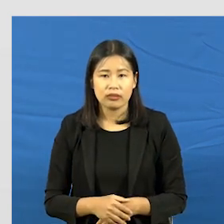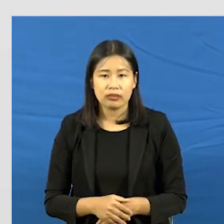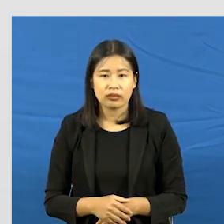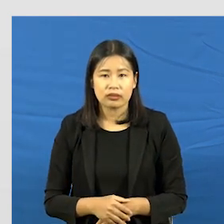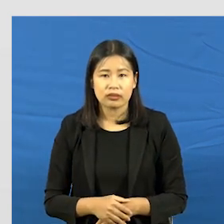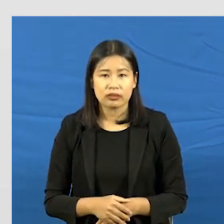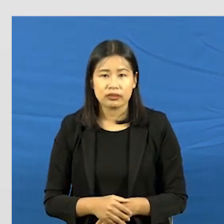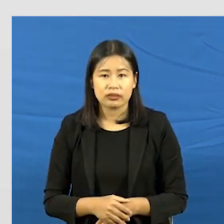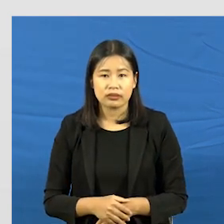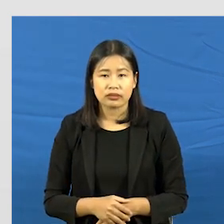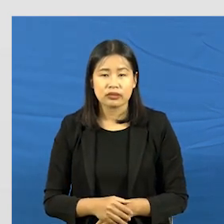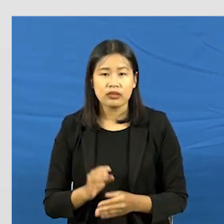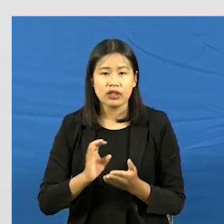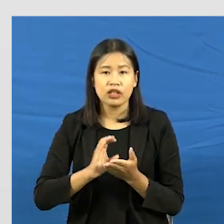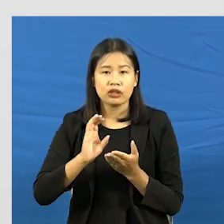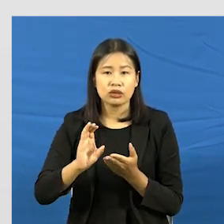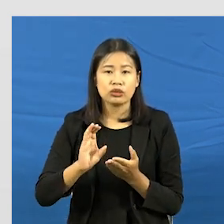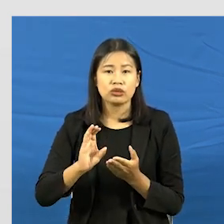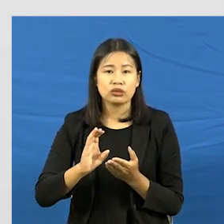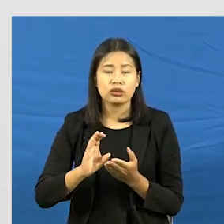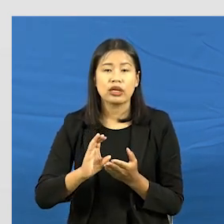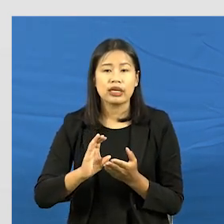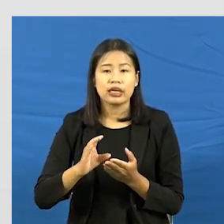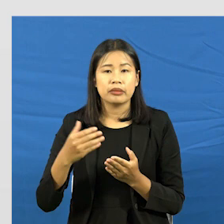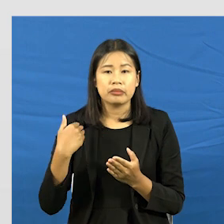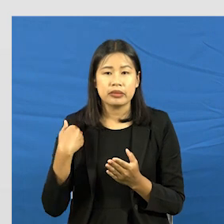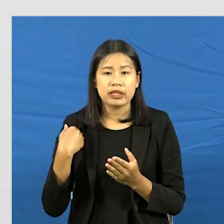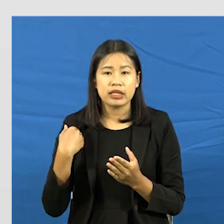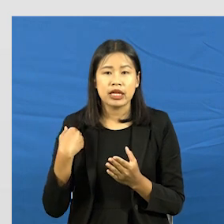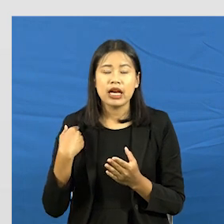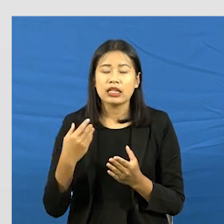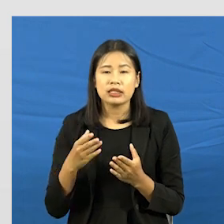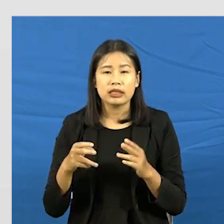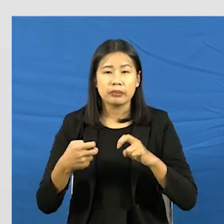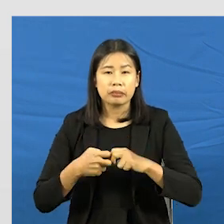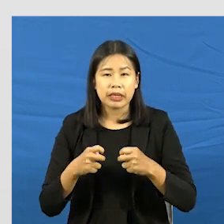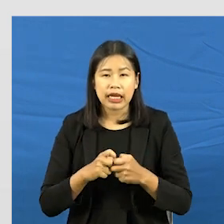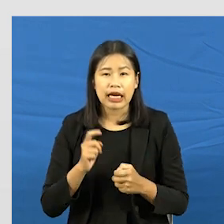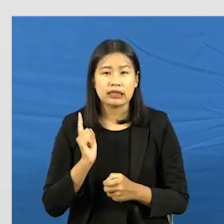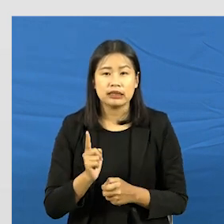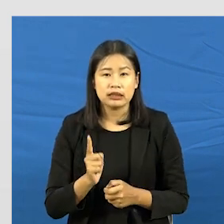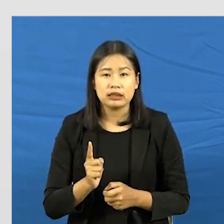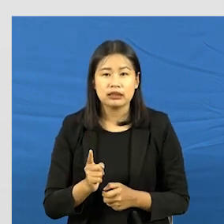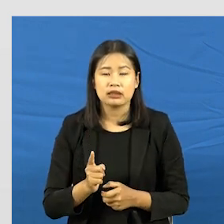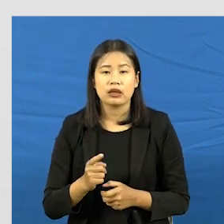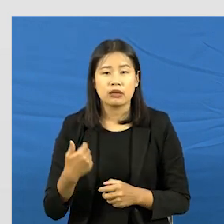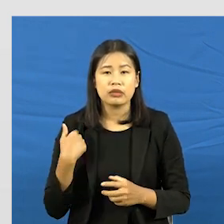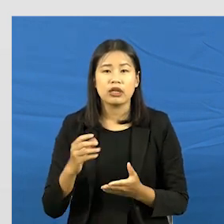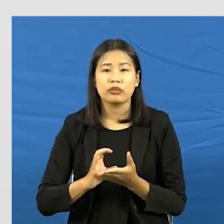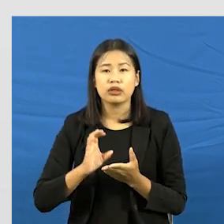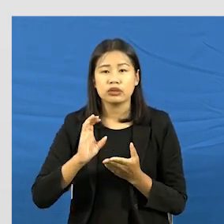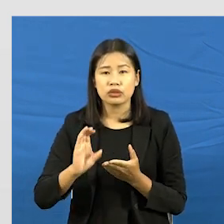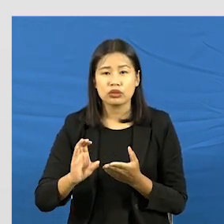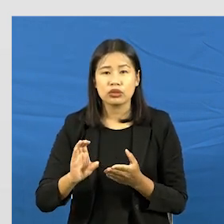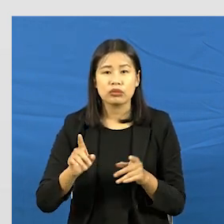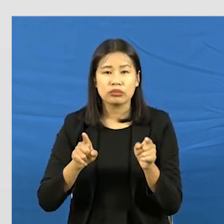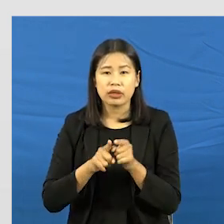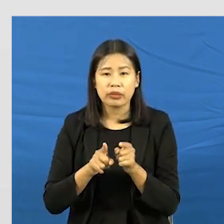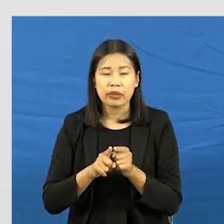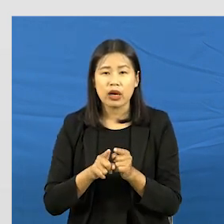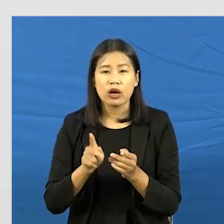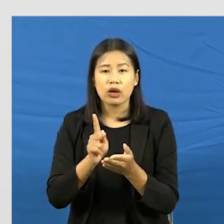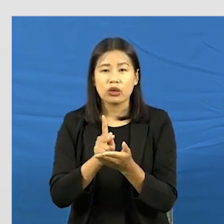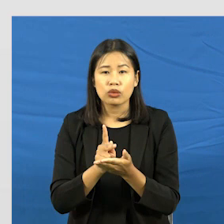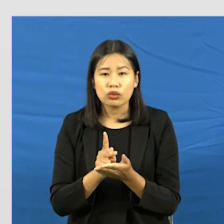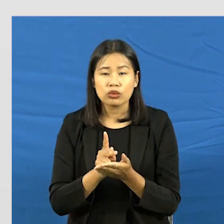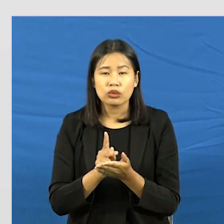ทุนฉุกเฉินนะครับทุนฉุกเฉินนี่จะเขาเรียกว่าเป็นทุนกู้ตอนต้นเทอมนะแล้วก็ชำระ